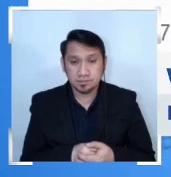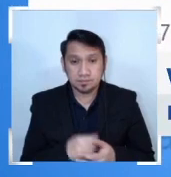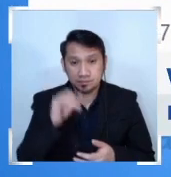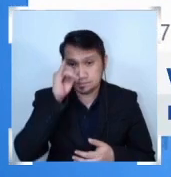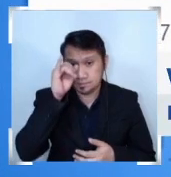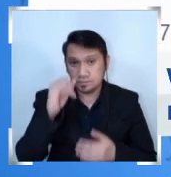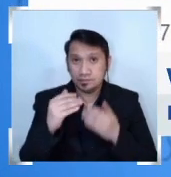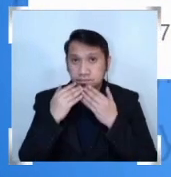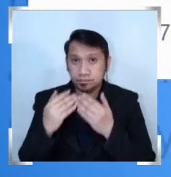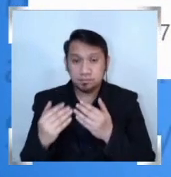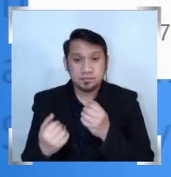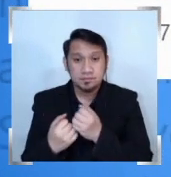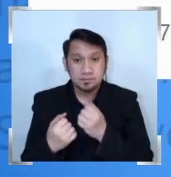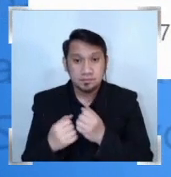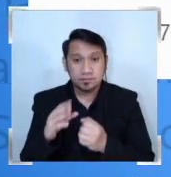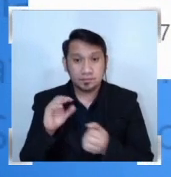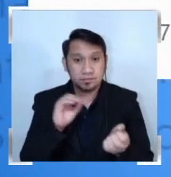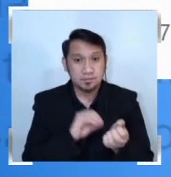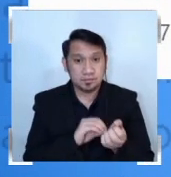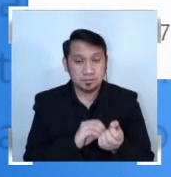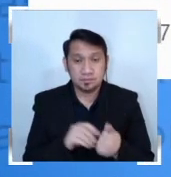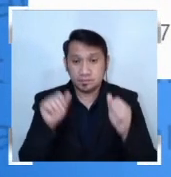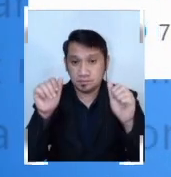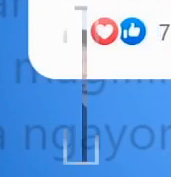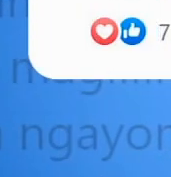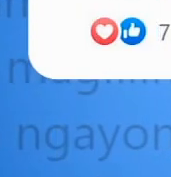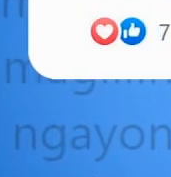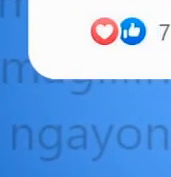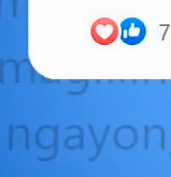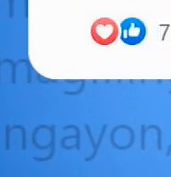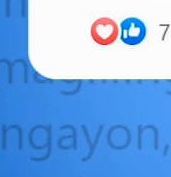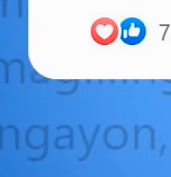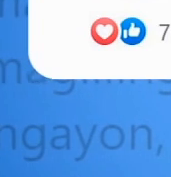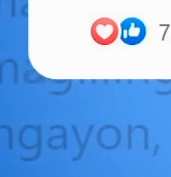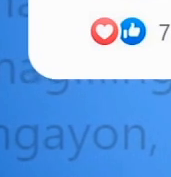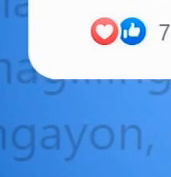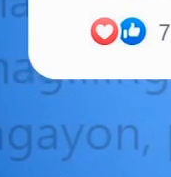na si Doc Willie Ong. Sa isang post sa Facebook, nagpasalamat din si Ong sa mga taga-suporta.